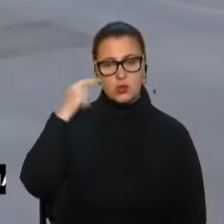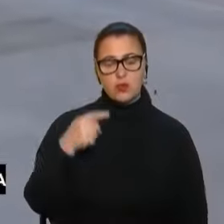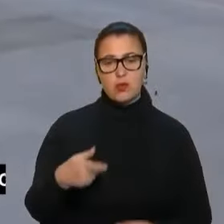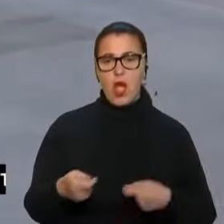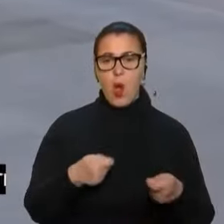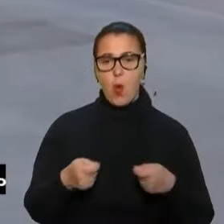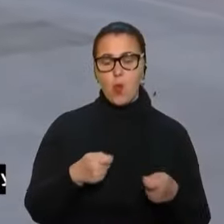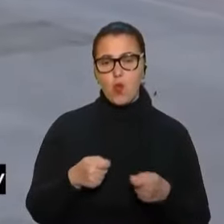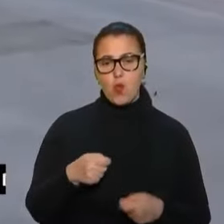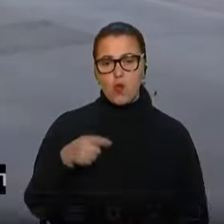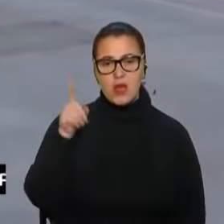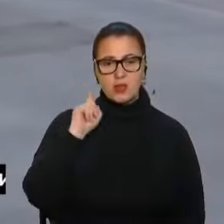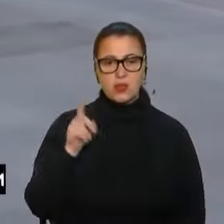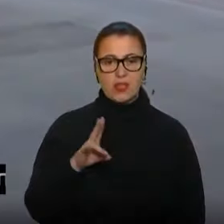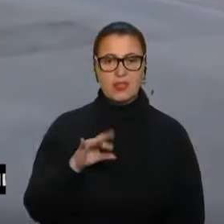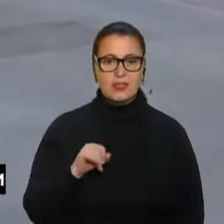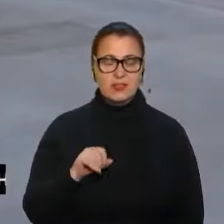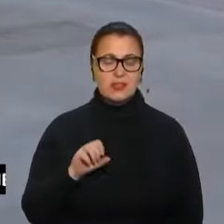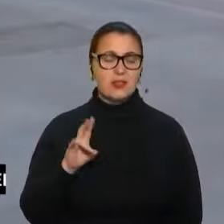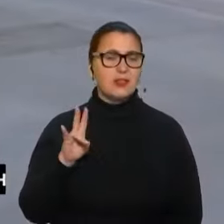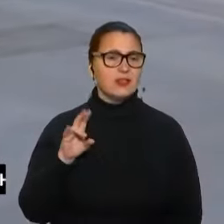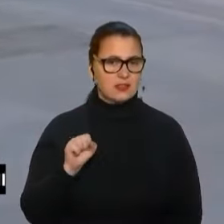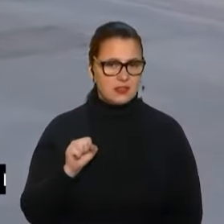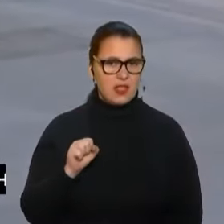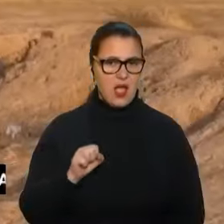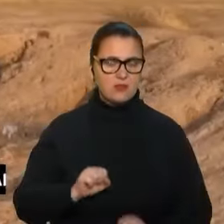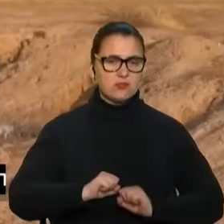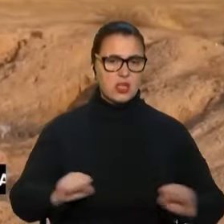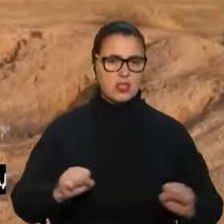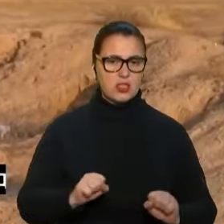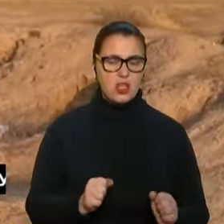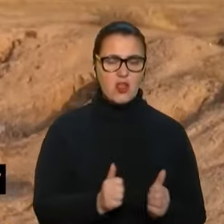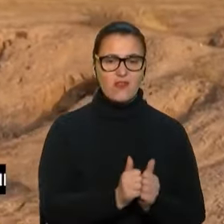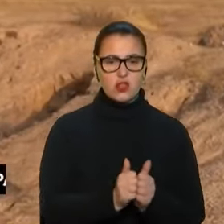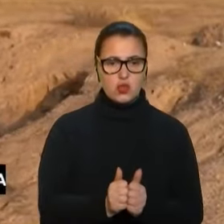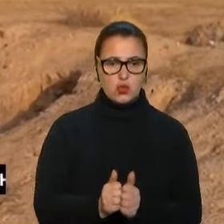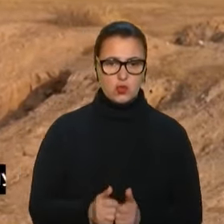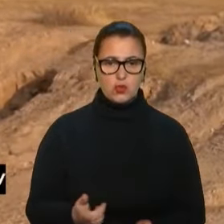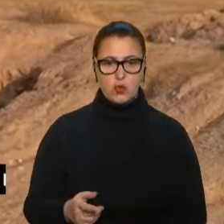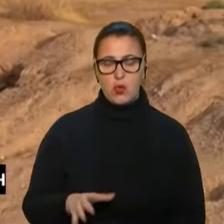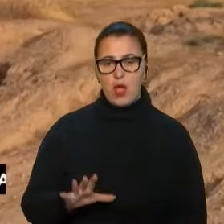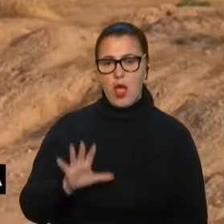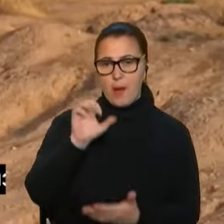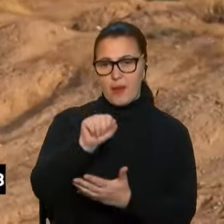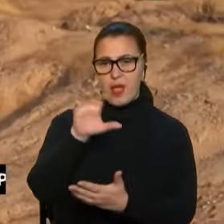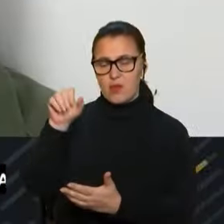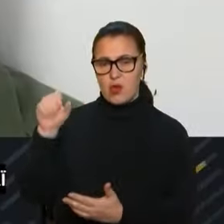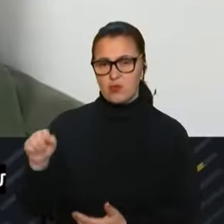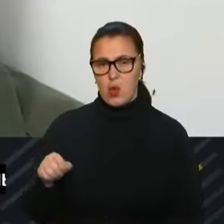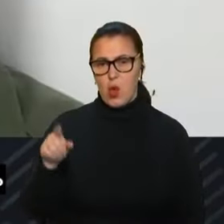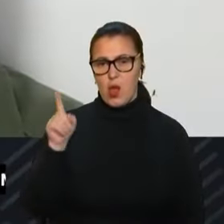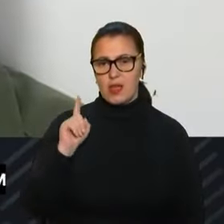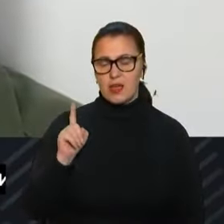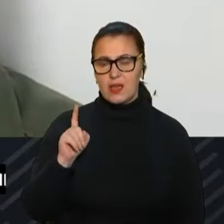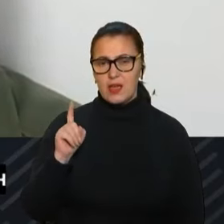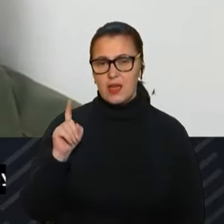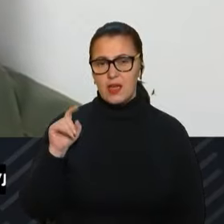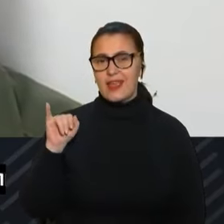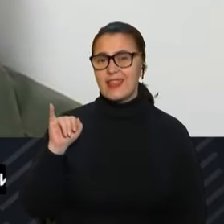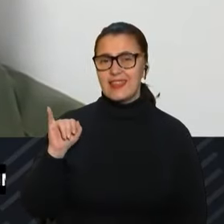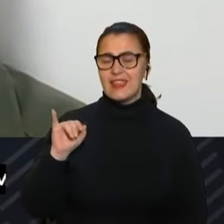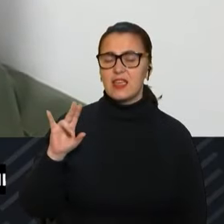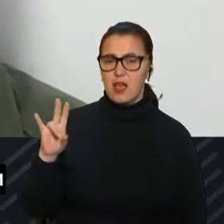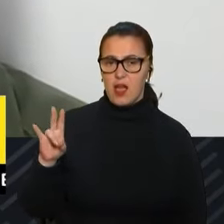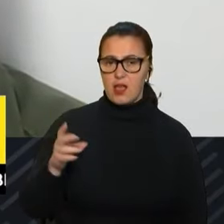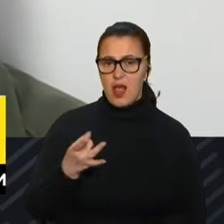Ізраїлю на рішучість союзників? От як передає Ізраїл Ченел, що перехоплені іранських ракет і дронів були націлені на Ізраїль, які були націлені,